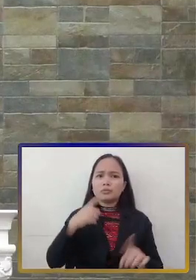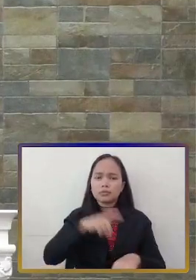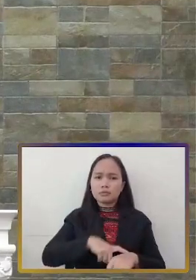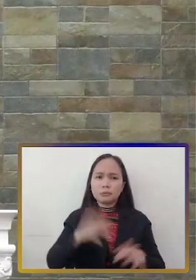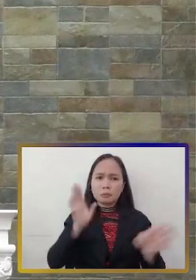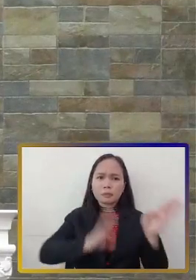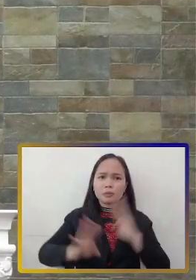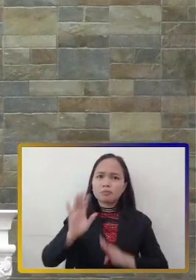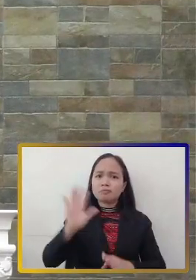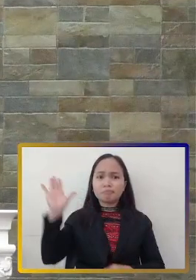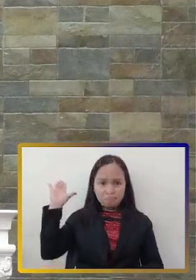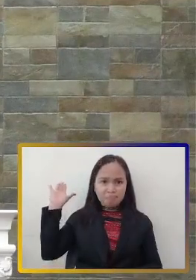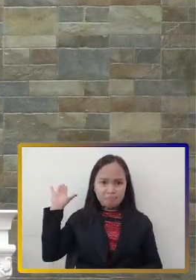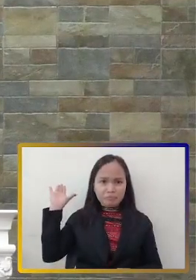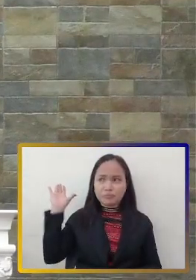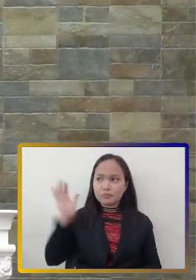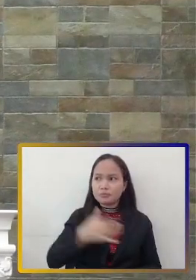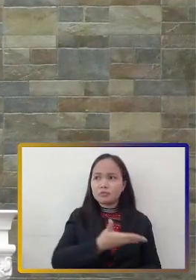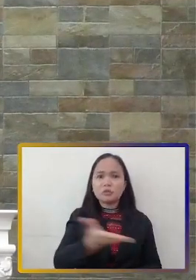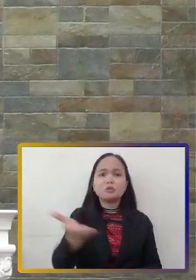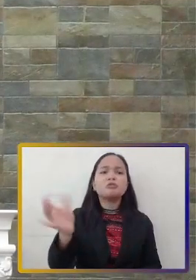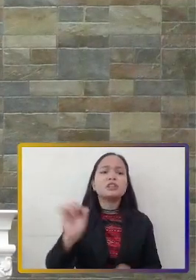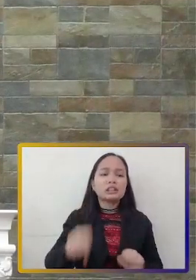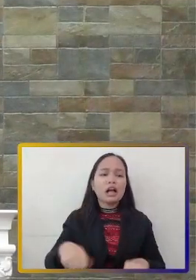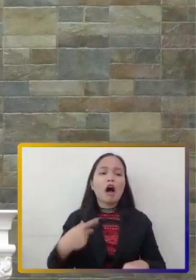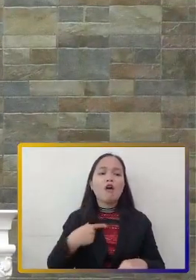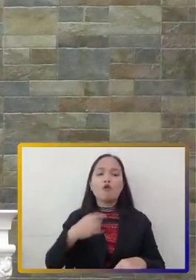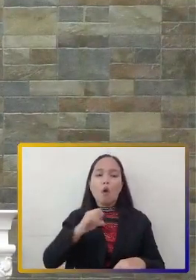you, you have your own refuge.